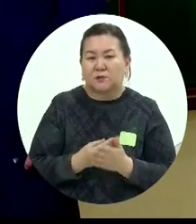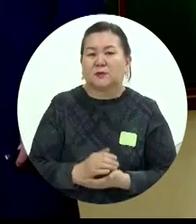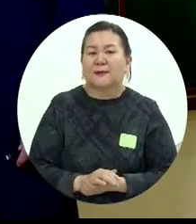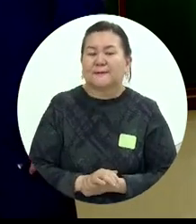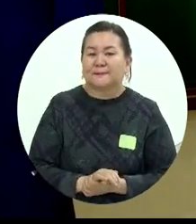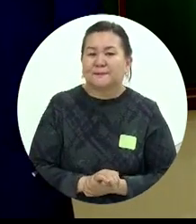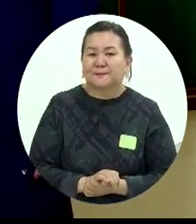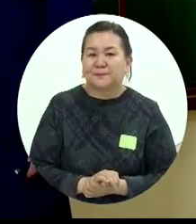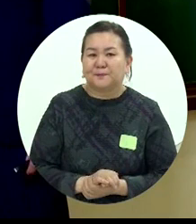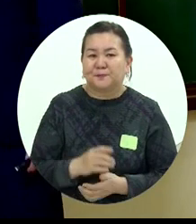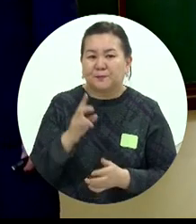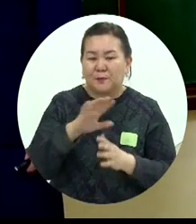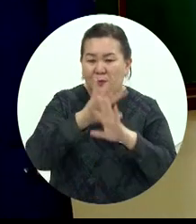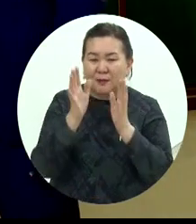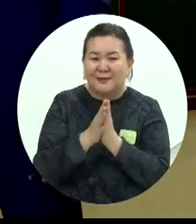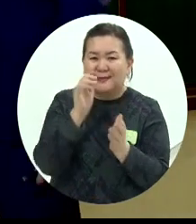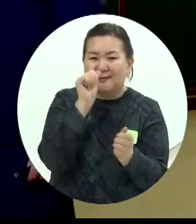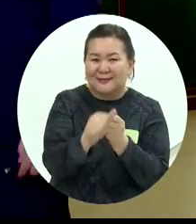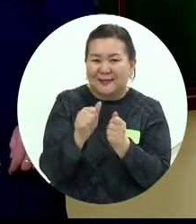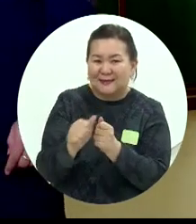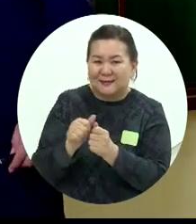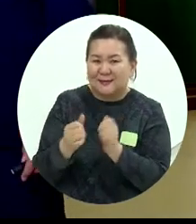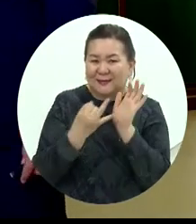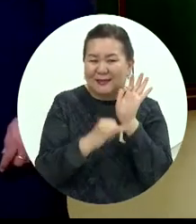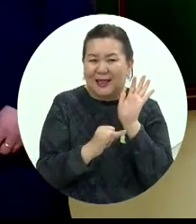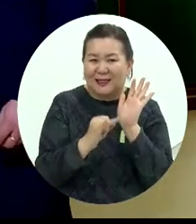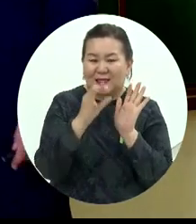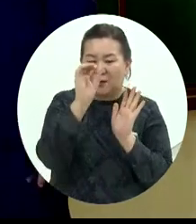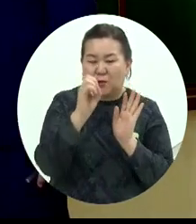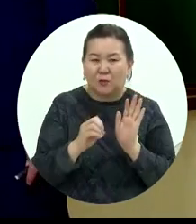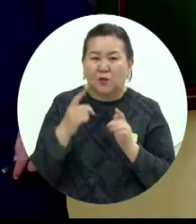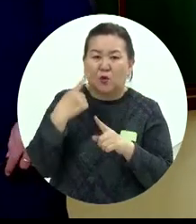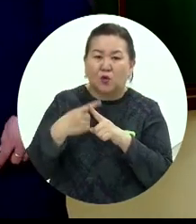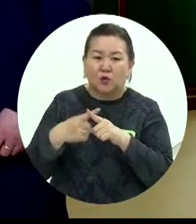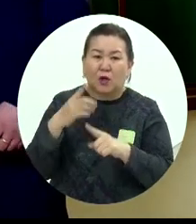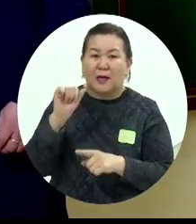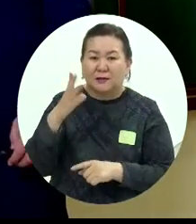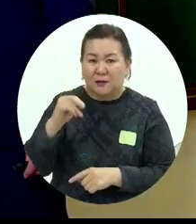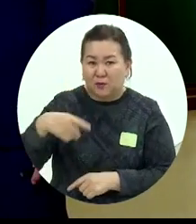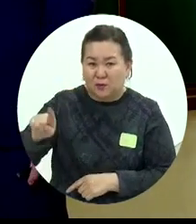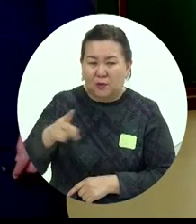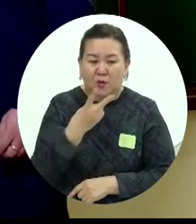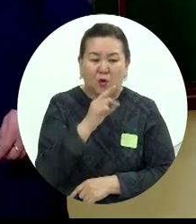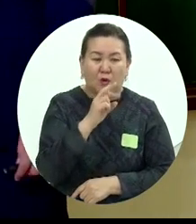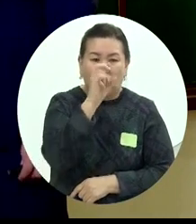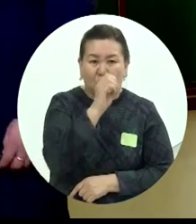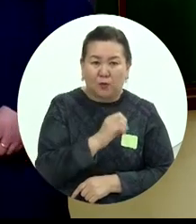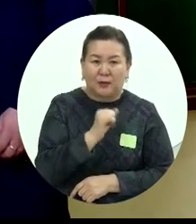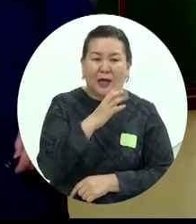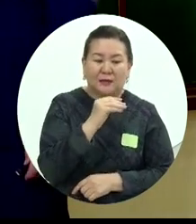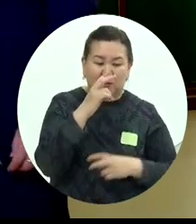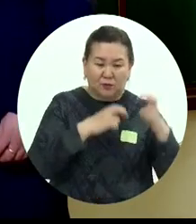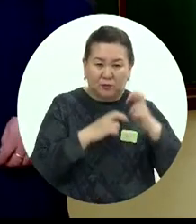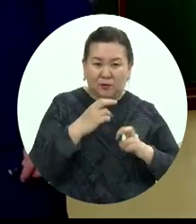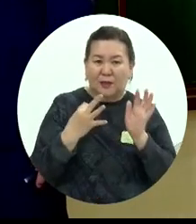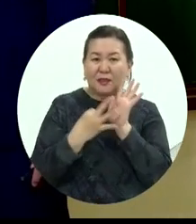ингээд нийт одоо зарцуулагдчих байгаа усны 70% бол хөдөө аж ахуйд, за 20 гаруй хувийг бол аж үйлдвэрт, за